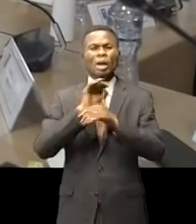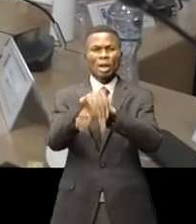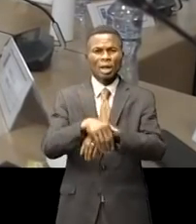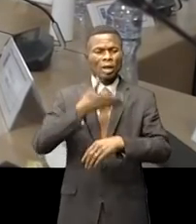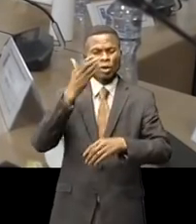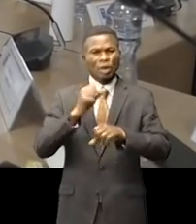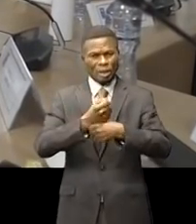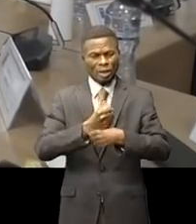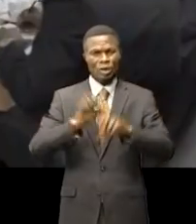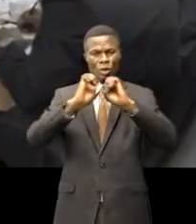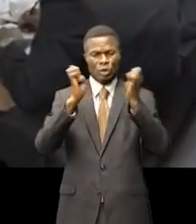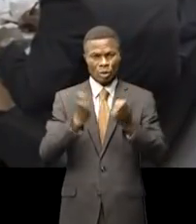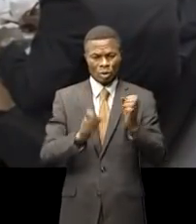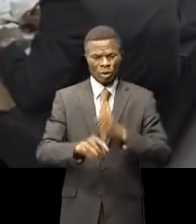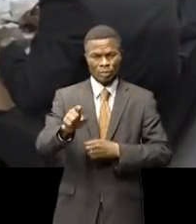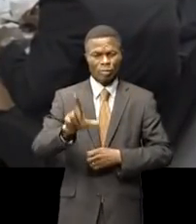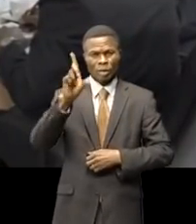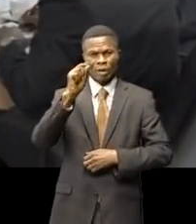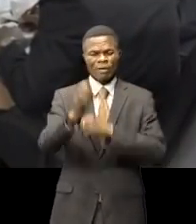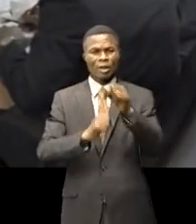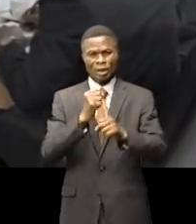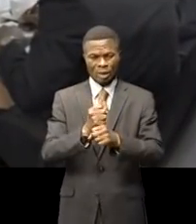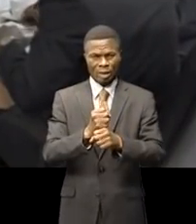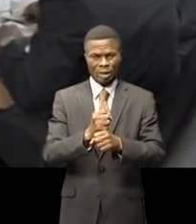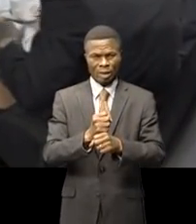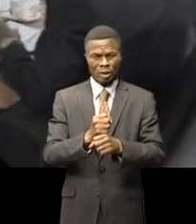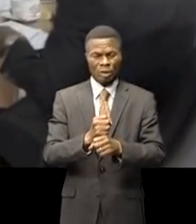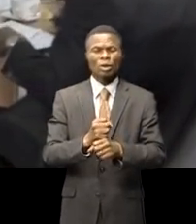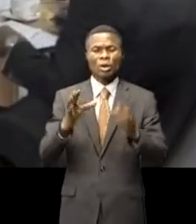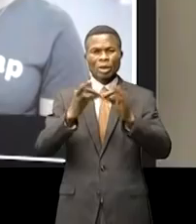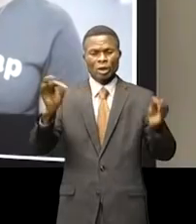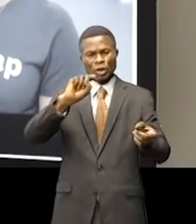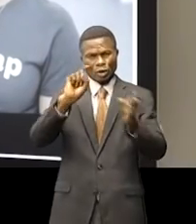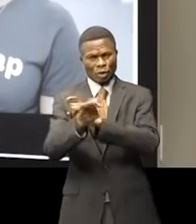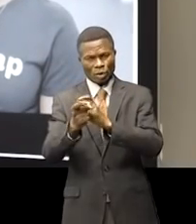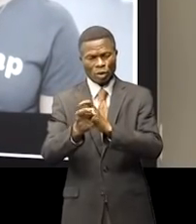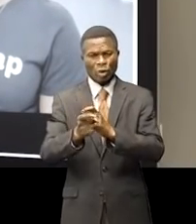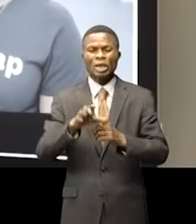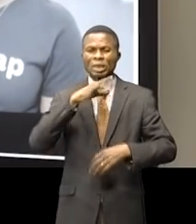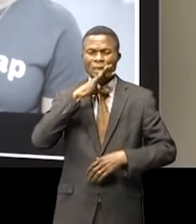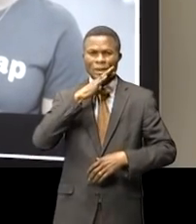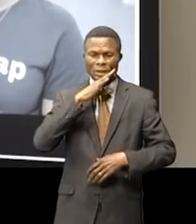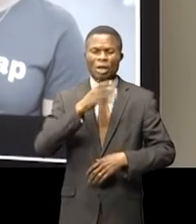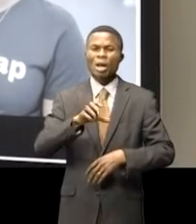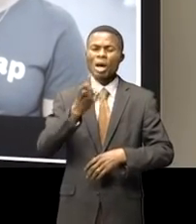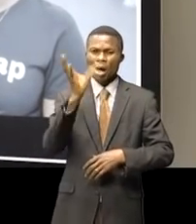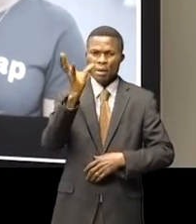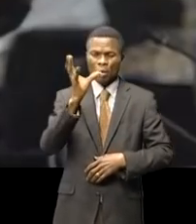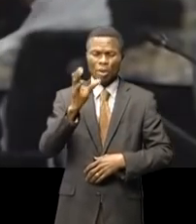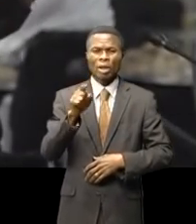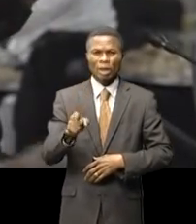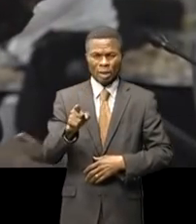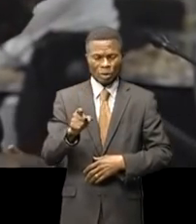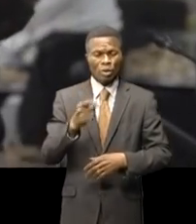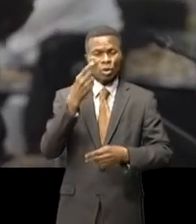de la créativité d'ici xxème siècle un film sur la transformation des ordures en charbon appelé makala bio a été